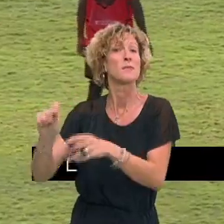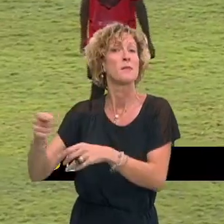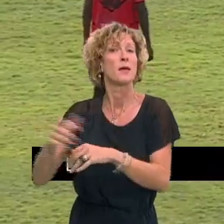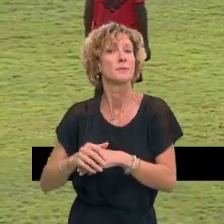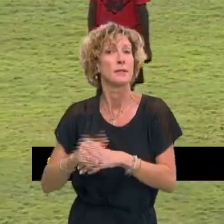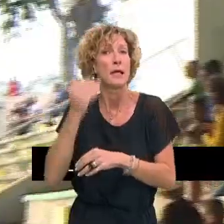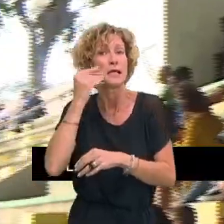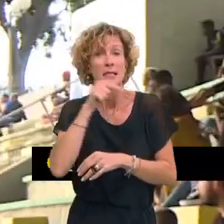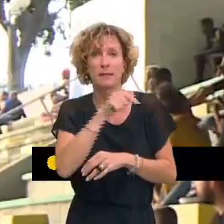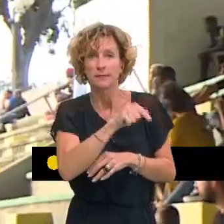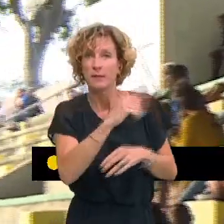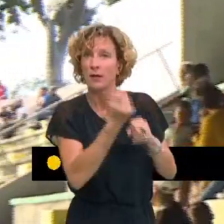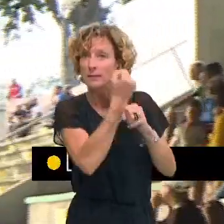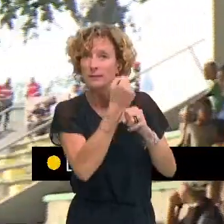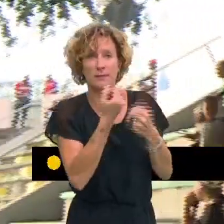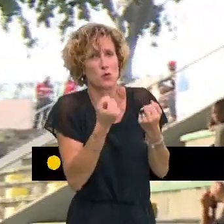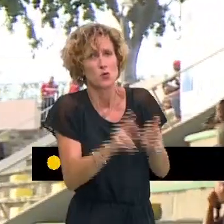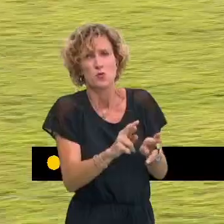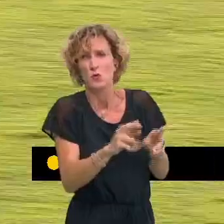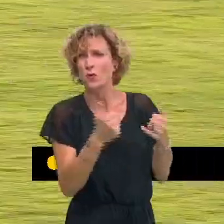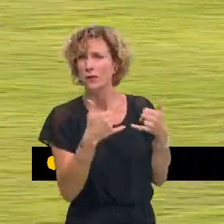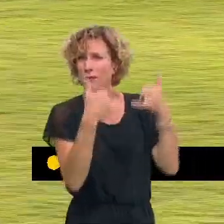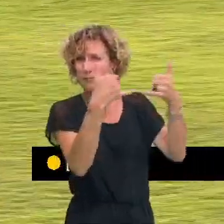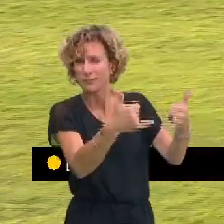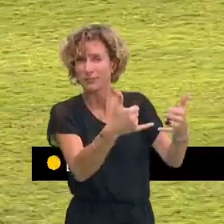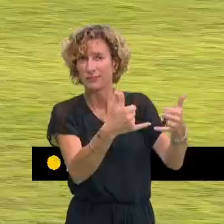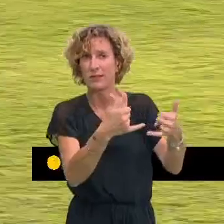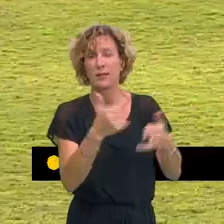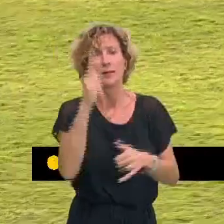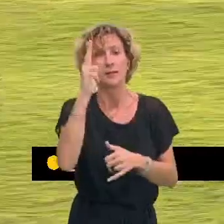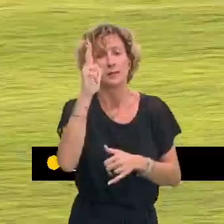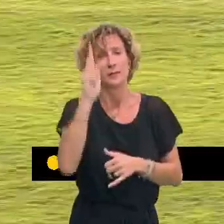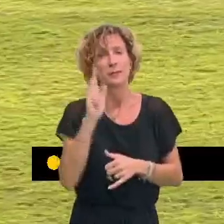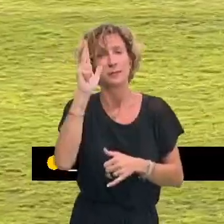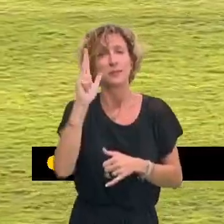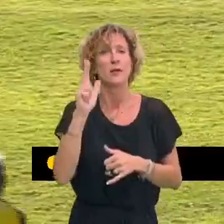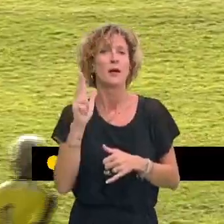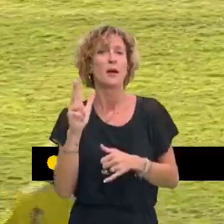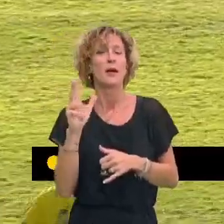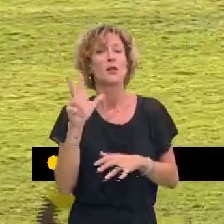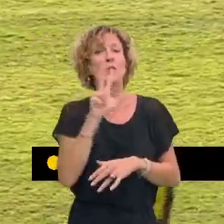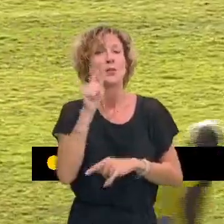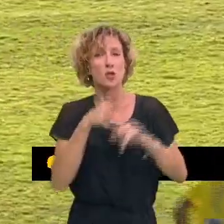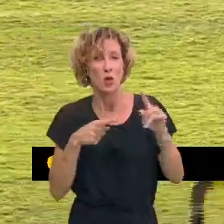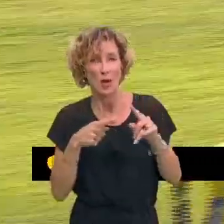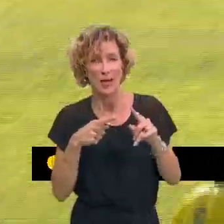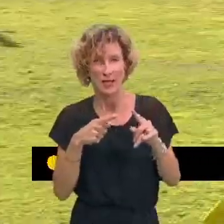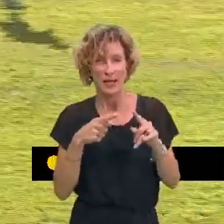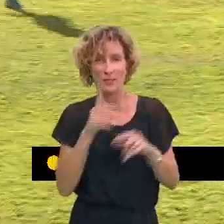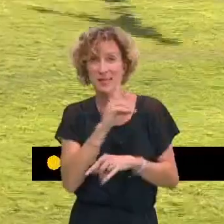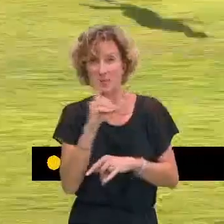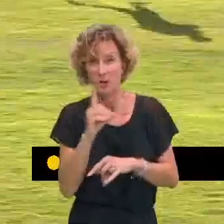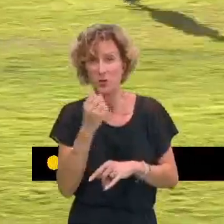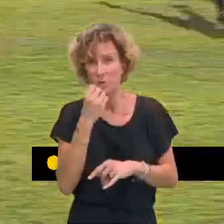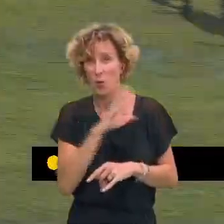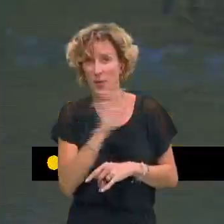Et en cas de victoire, les Dionysiens sont sûrs d'être couronnés. Coup d'envoi à 15h30 au stade Jean-Yves Voulard. Allez, un très bon week-end de sport à